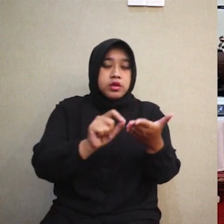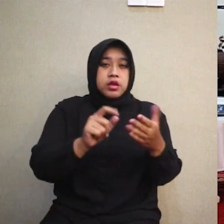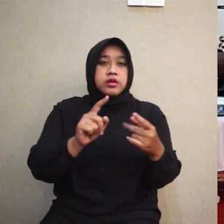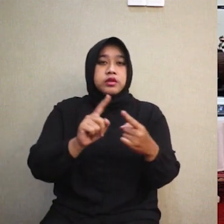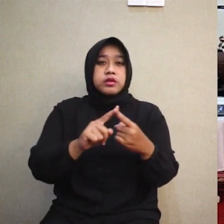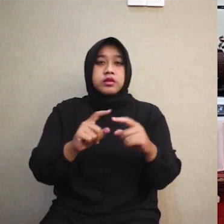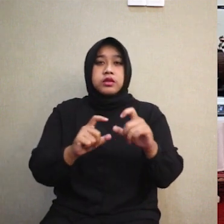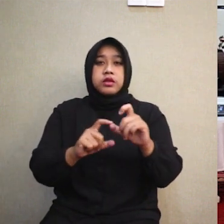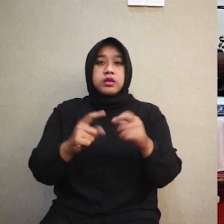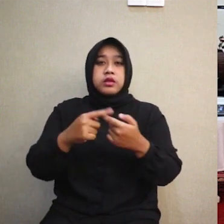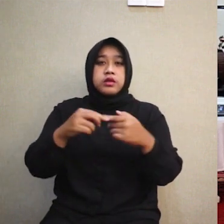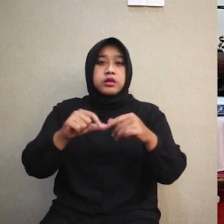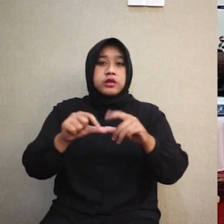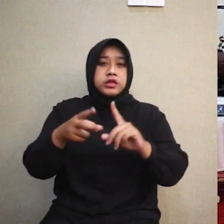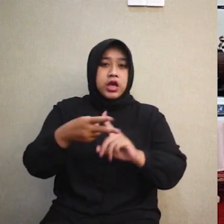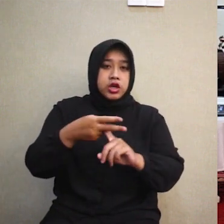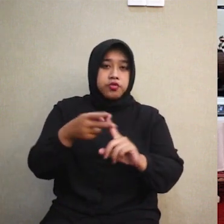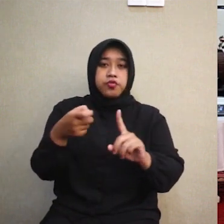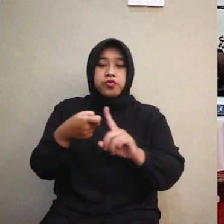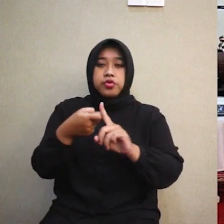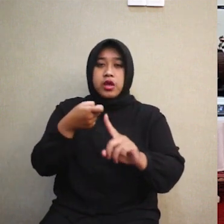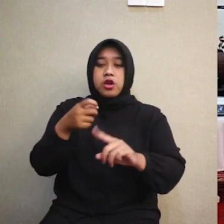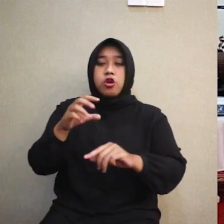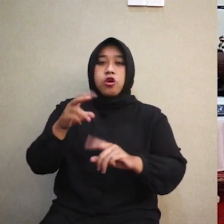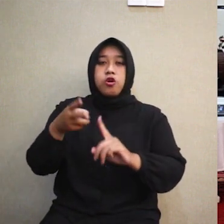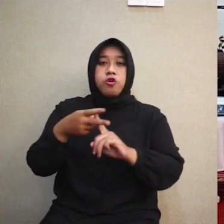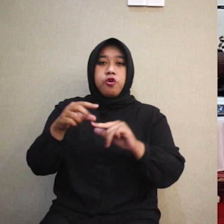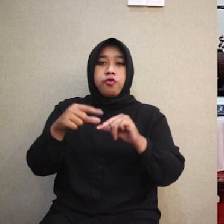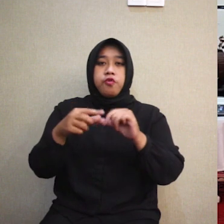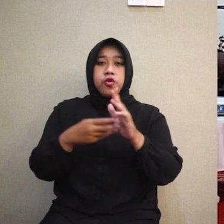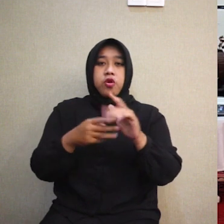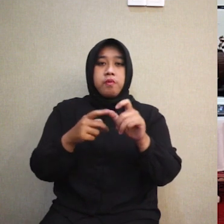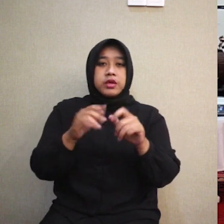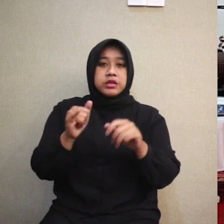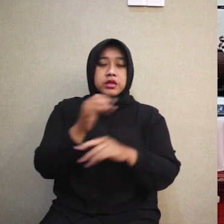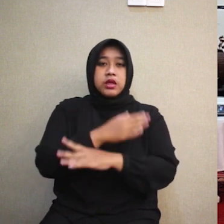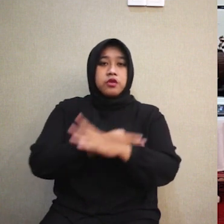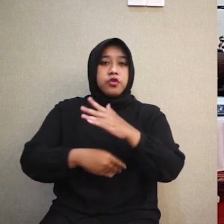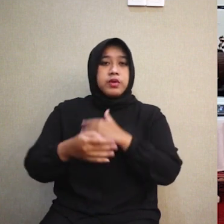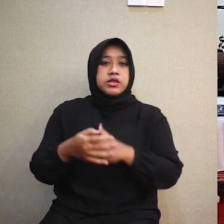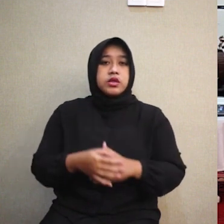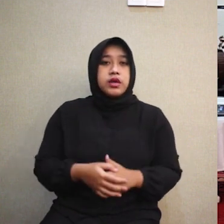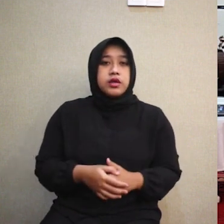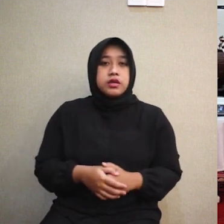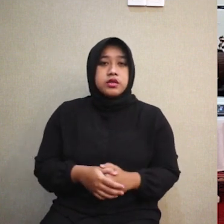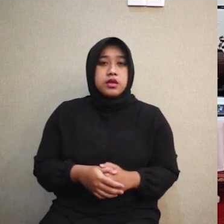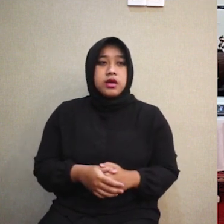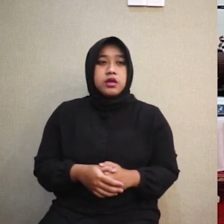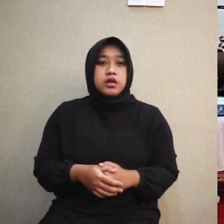Syarif dari formasi disabilitas nah saya ya